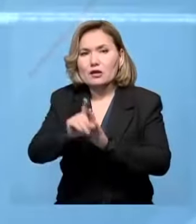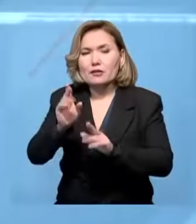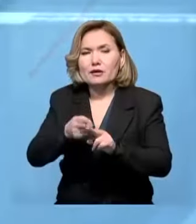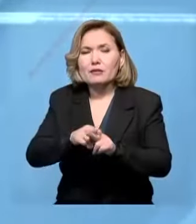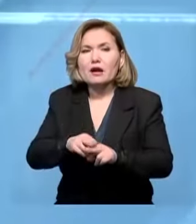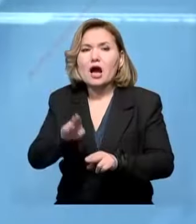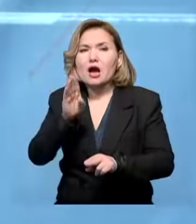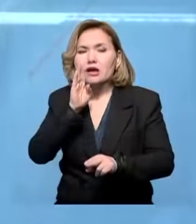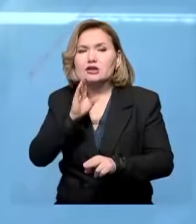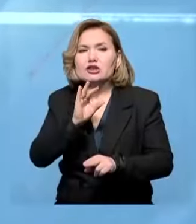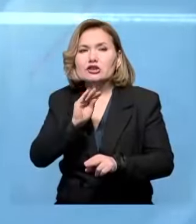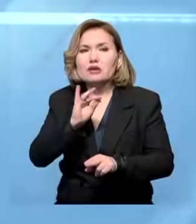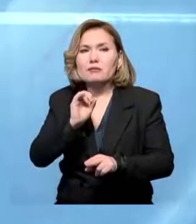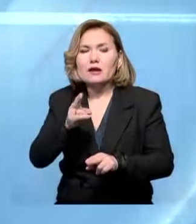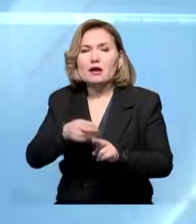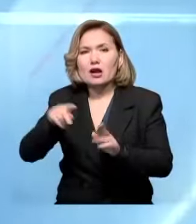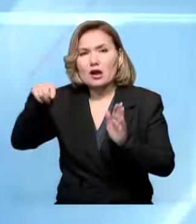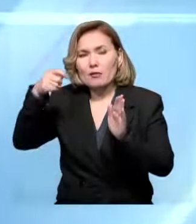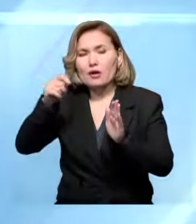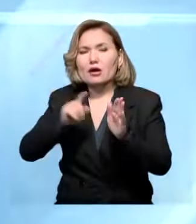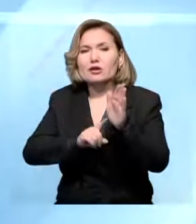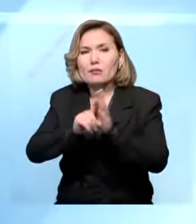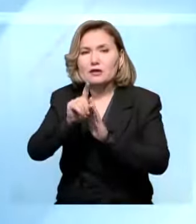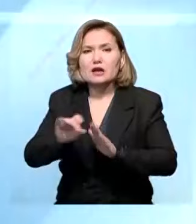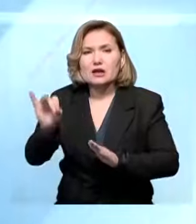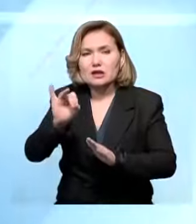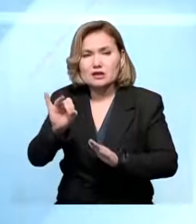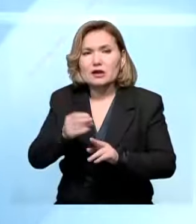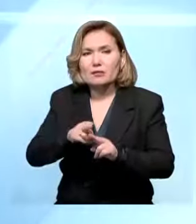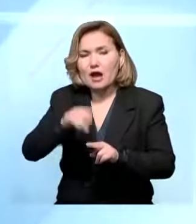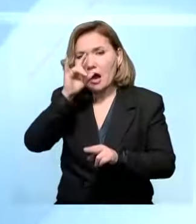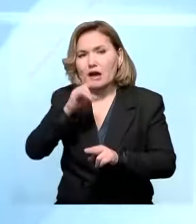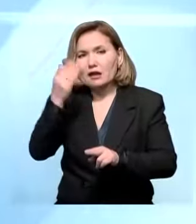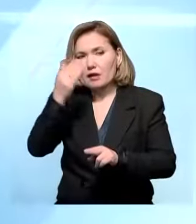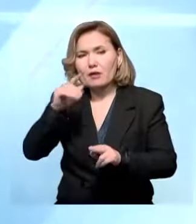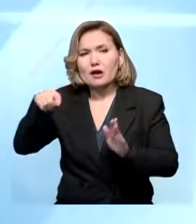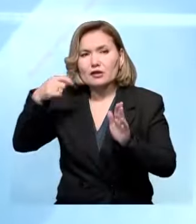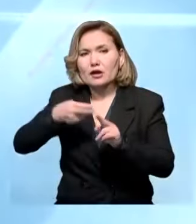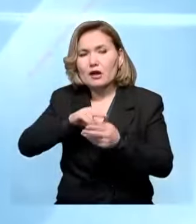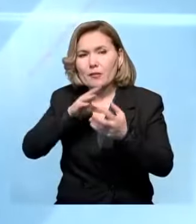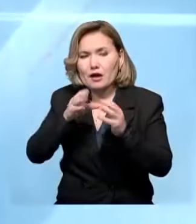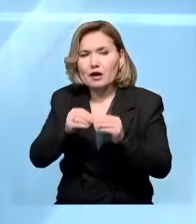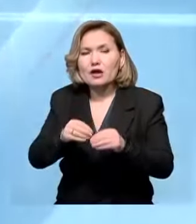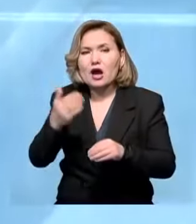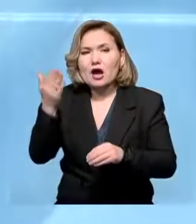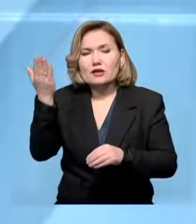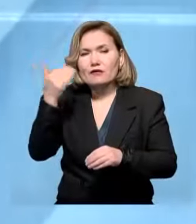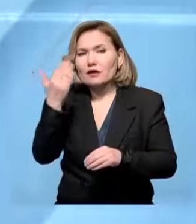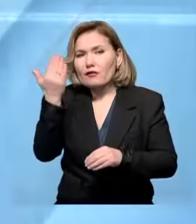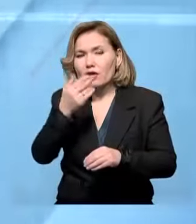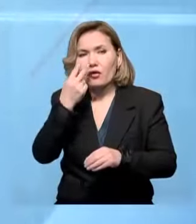алынбақ. Қыз Жібектің ремейкін түсіру жоспарланып отыр. Сондай-ақ бұрын Қазақфильмде түсірілген және прокатқа шықпаған